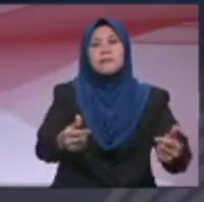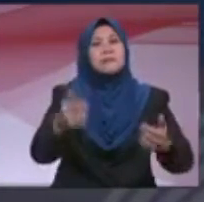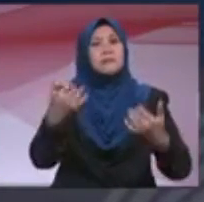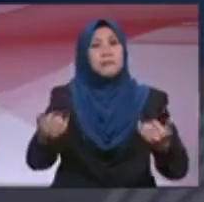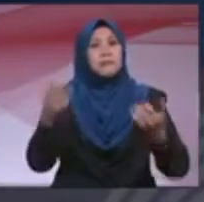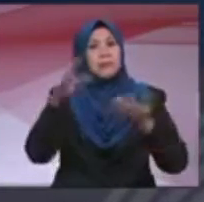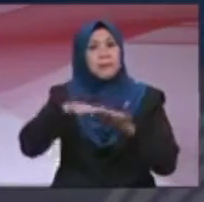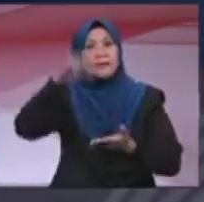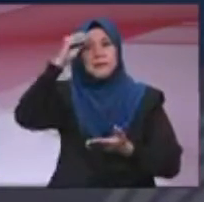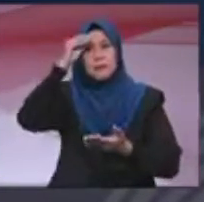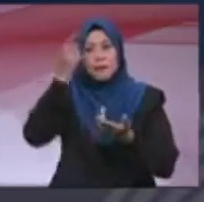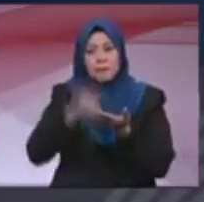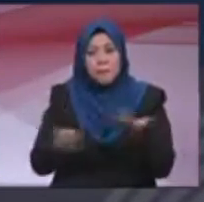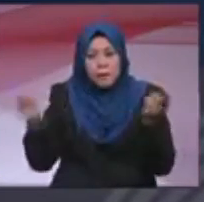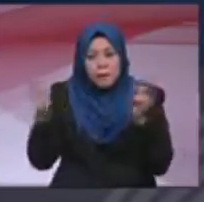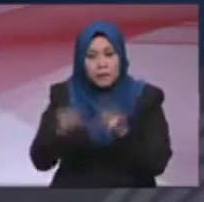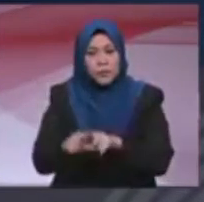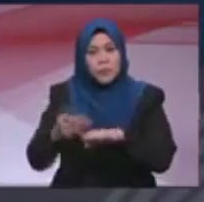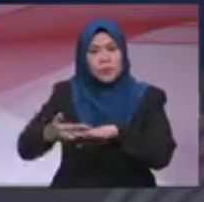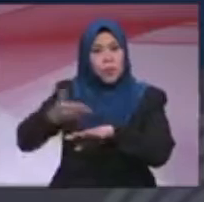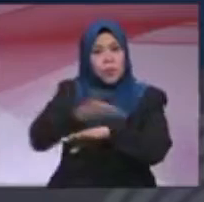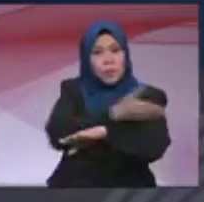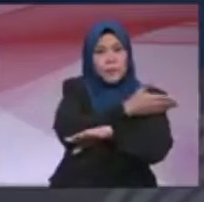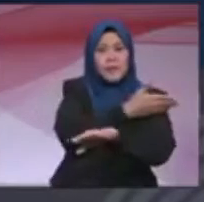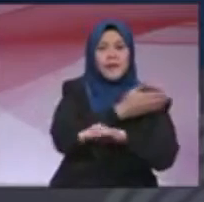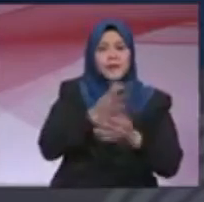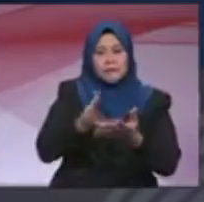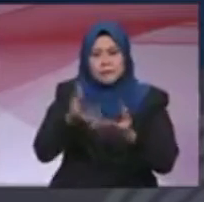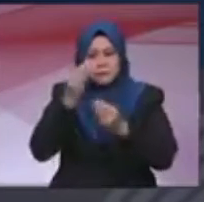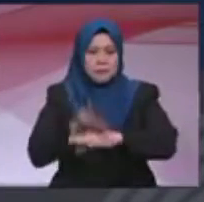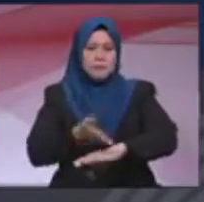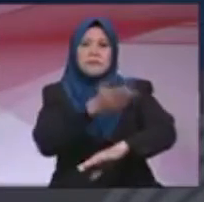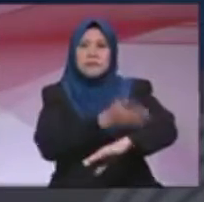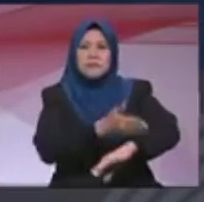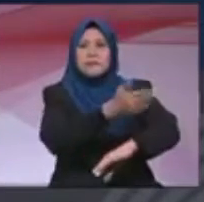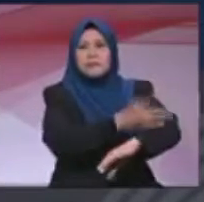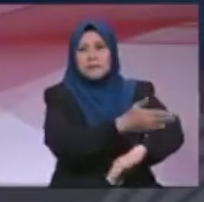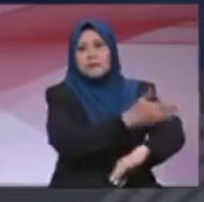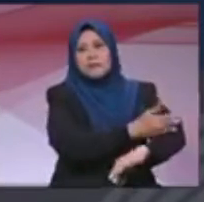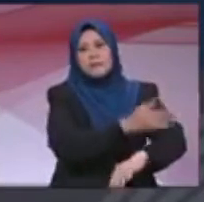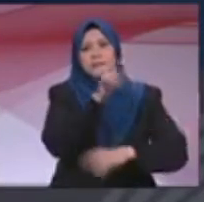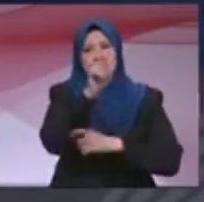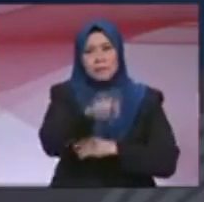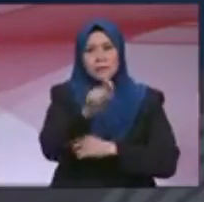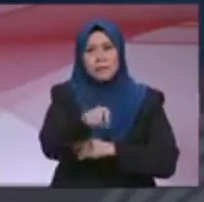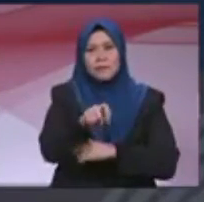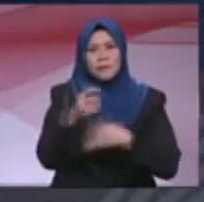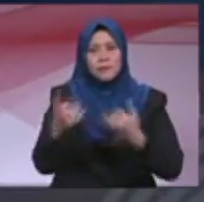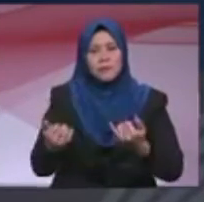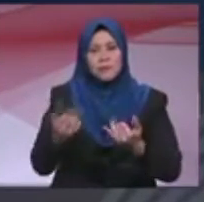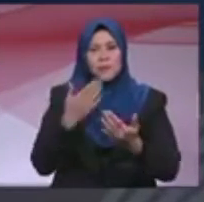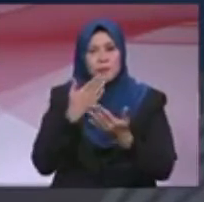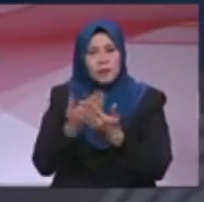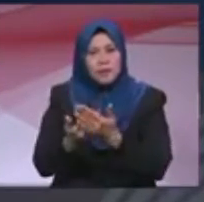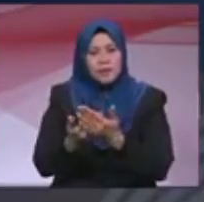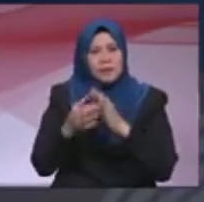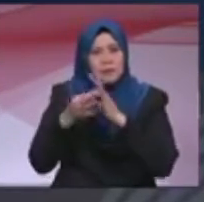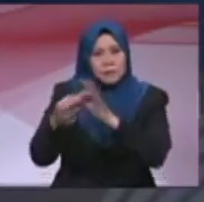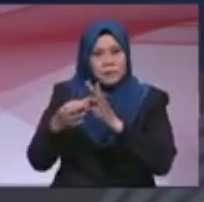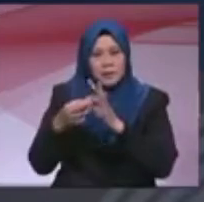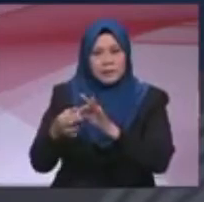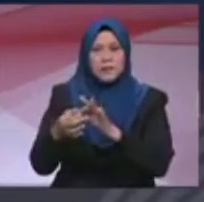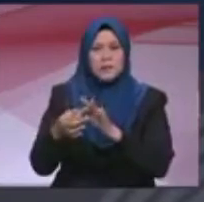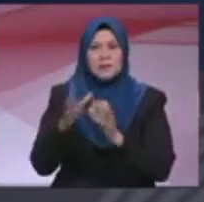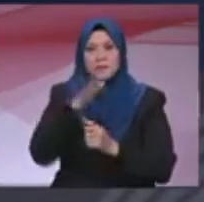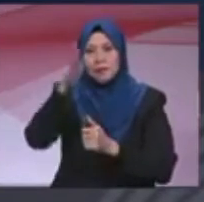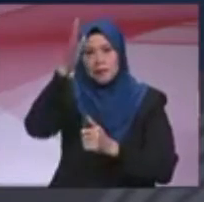berlaku sebelum ini dan kita sedang usahakan yang terbaik dan saya mohon jasa baik ibu bapa, penjaga supaya kita sama-sama